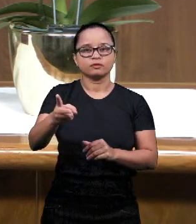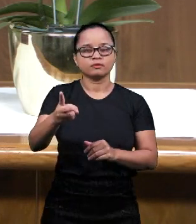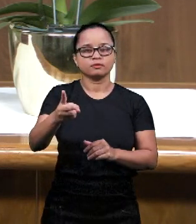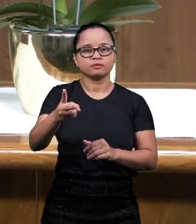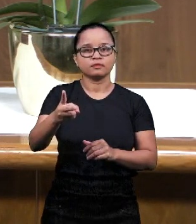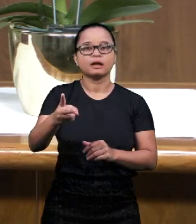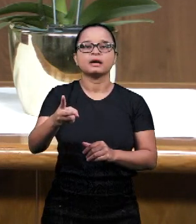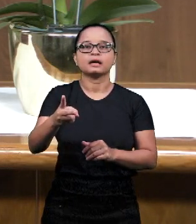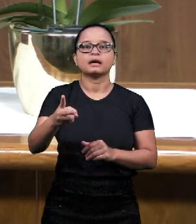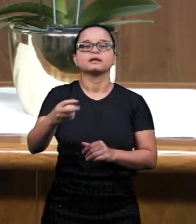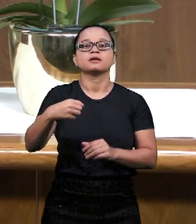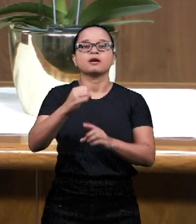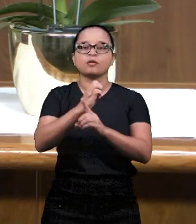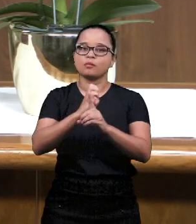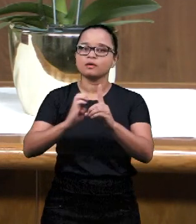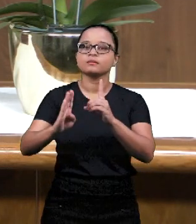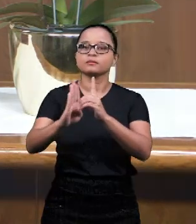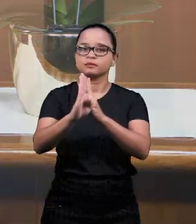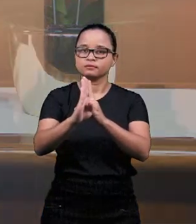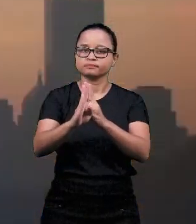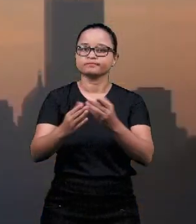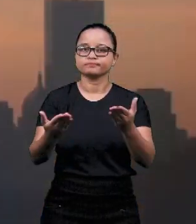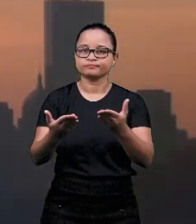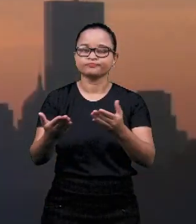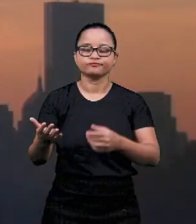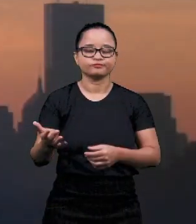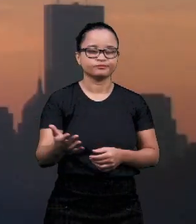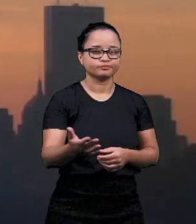l'école biblique dominicale de ce matin.